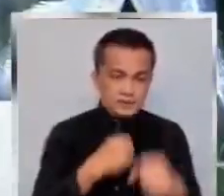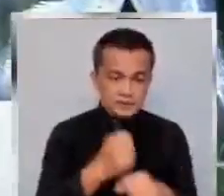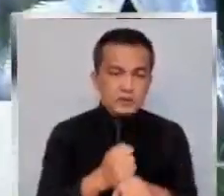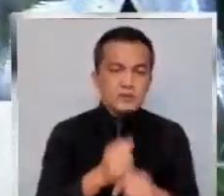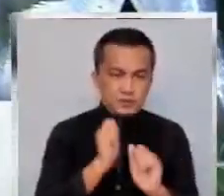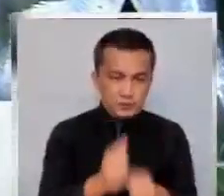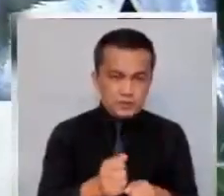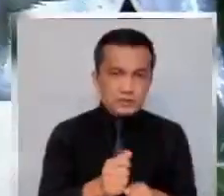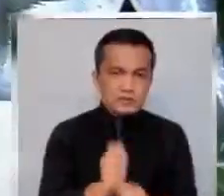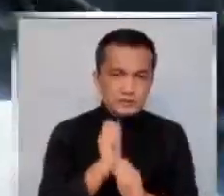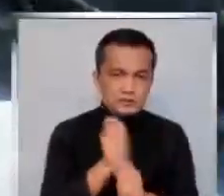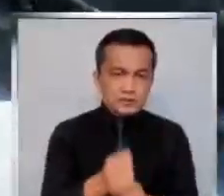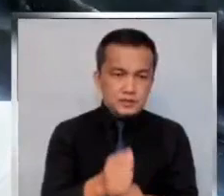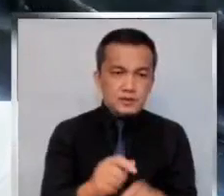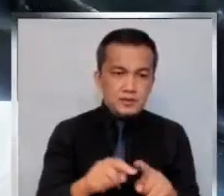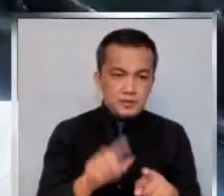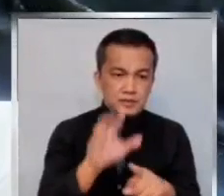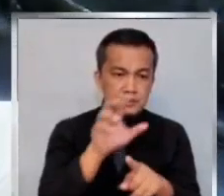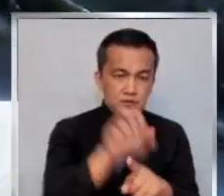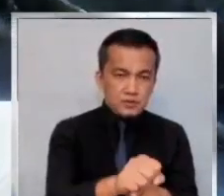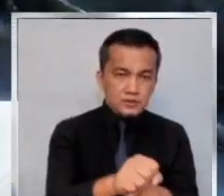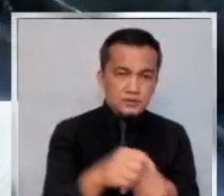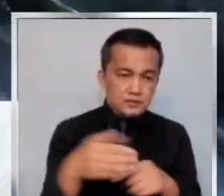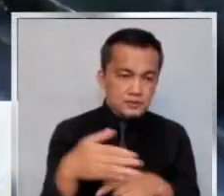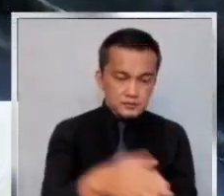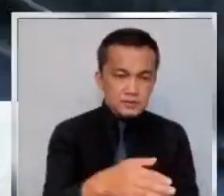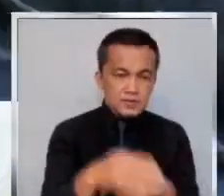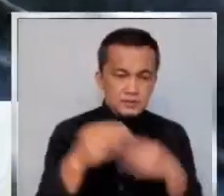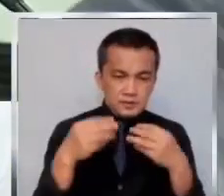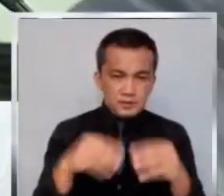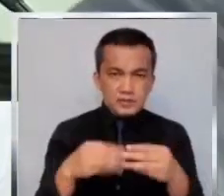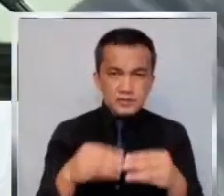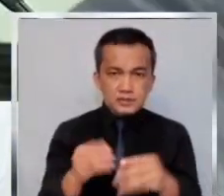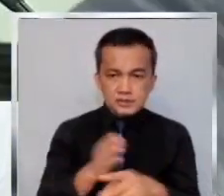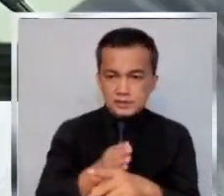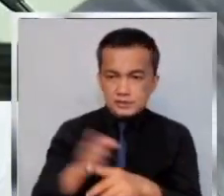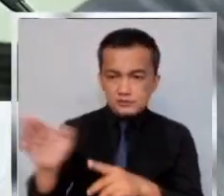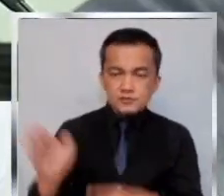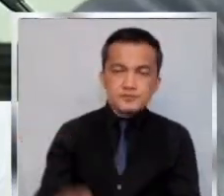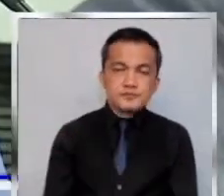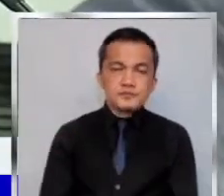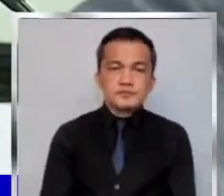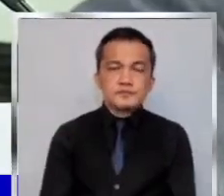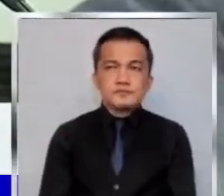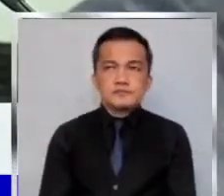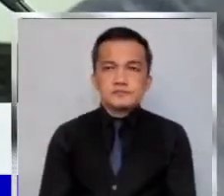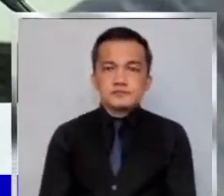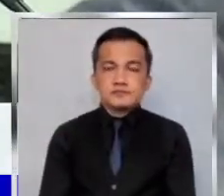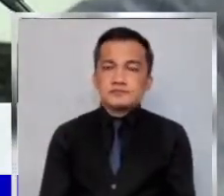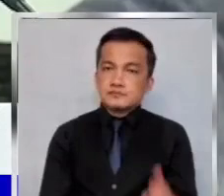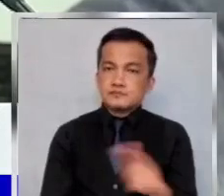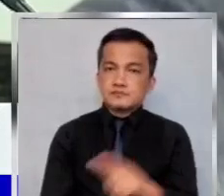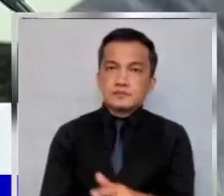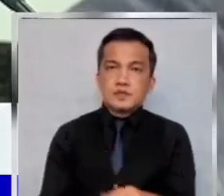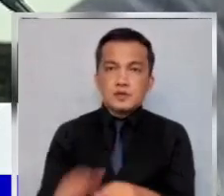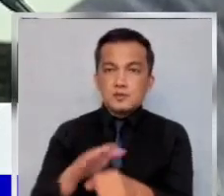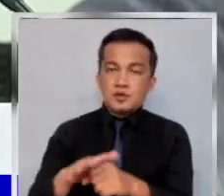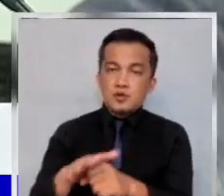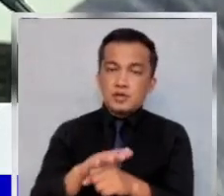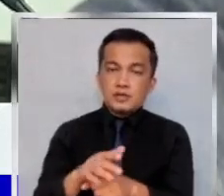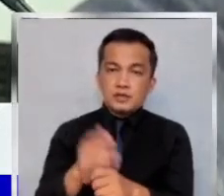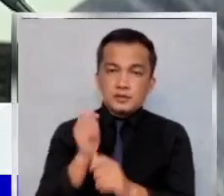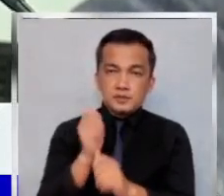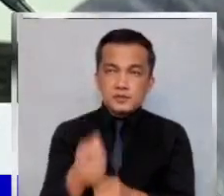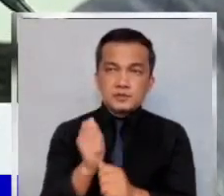ang nahuhuli nilang isda sa palengke ang kadalasang diretsyo. Most of the local fishermen, the municipal fisher